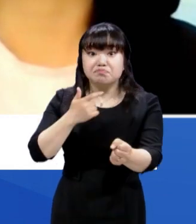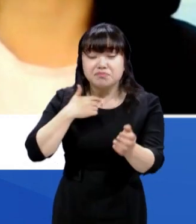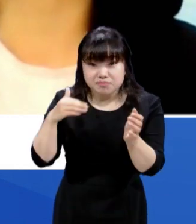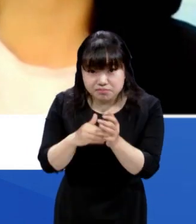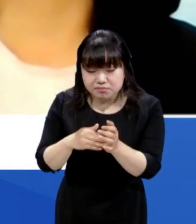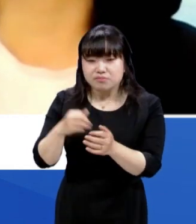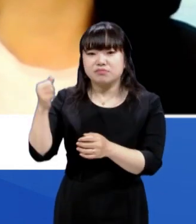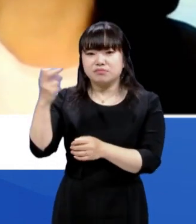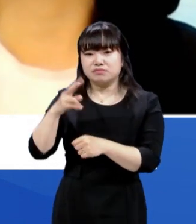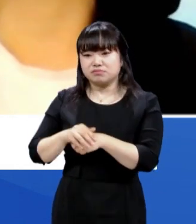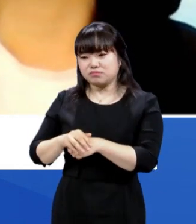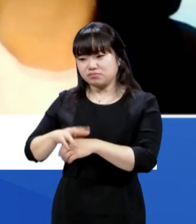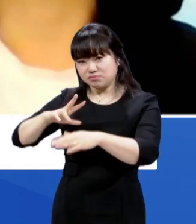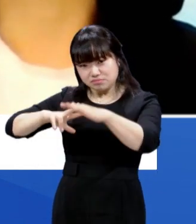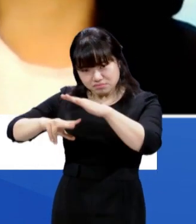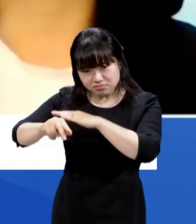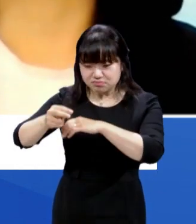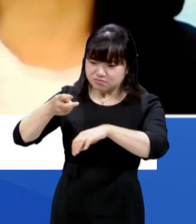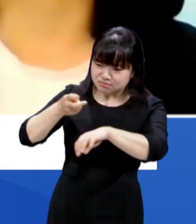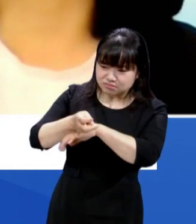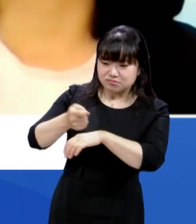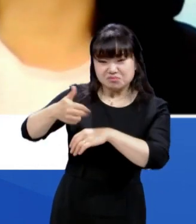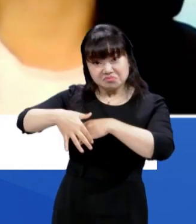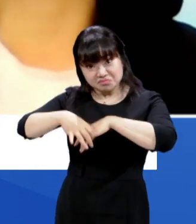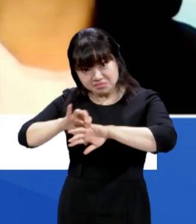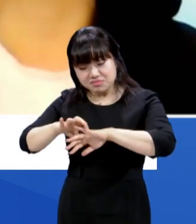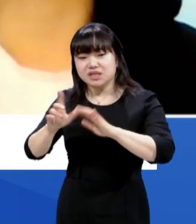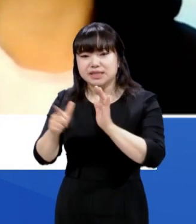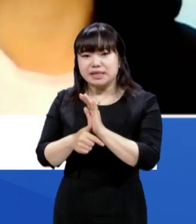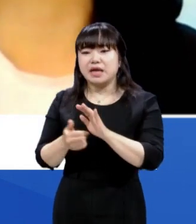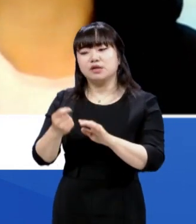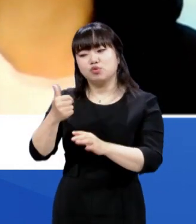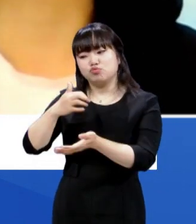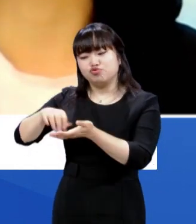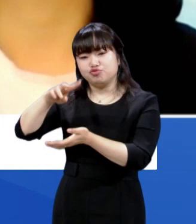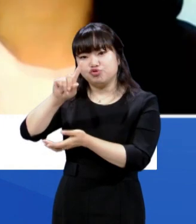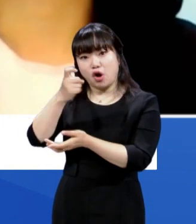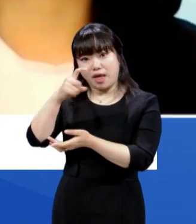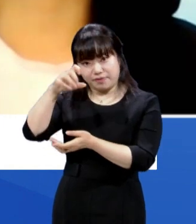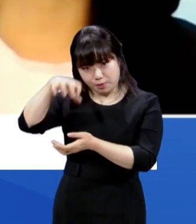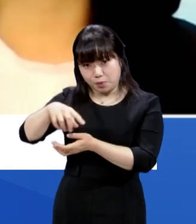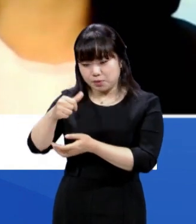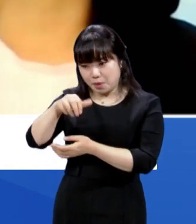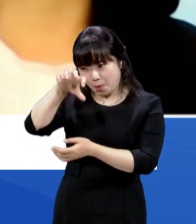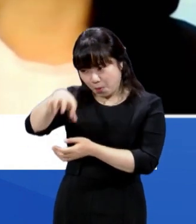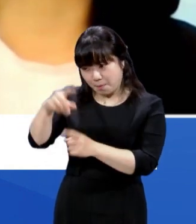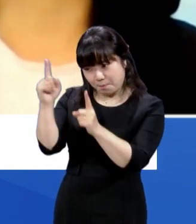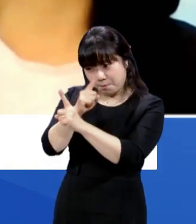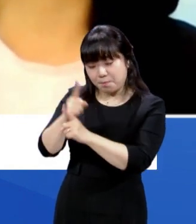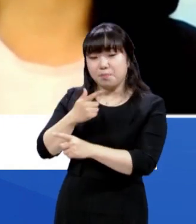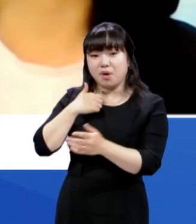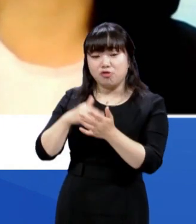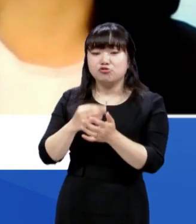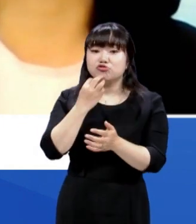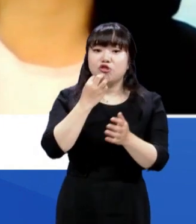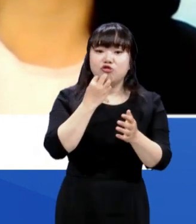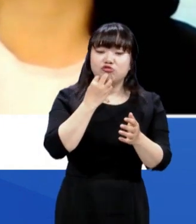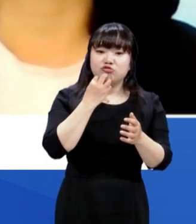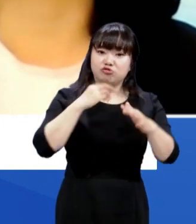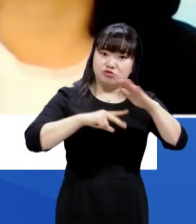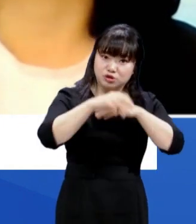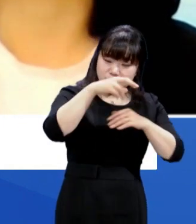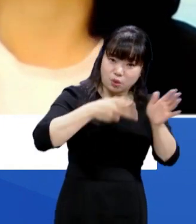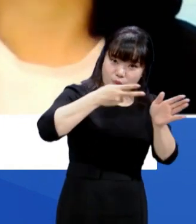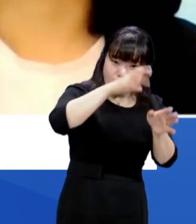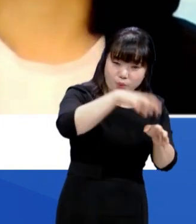항공 크 접근성 편의를 위해서 속여라 안고 제 4장 대표 서가 변경이 되었습니다 특히 서울역과 용산역에서 설치되었던 화전